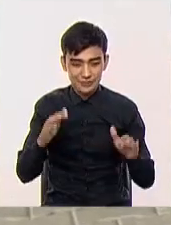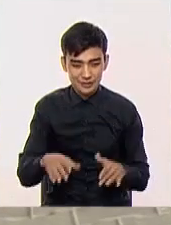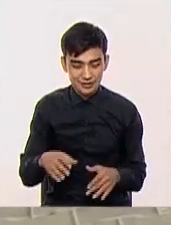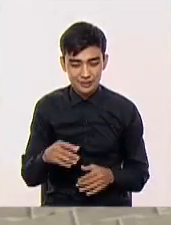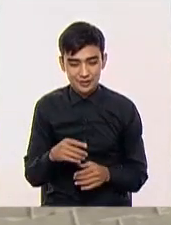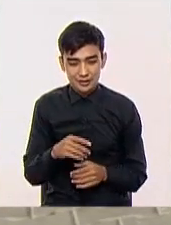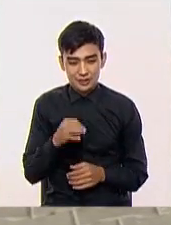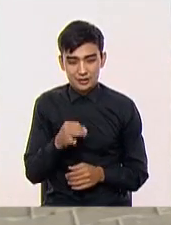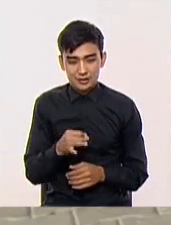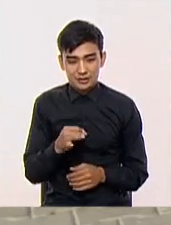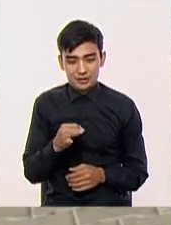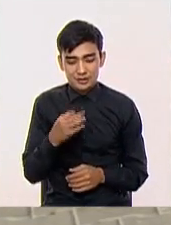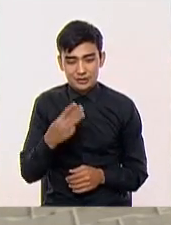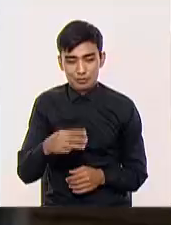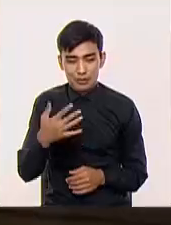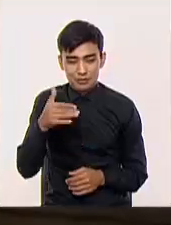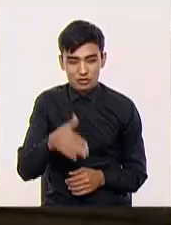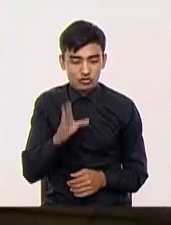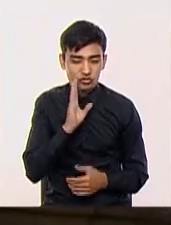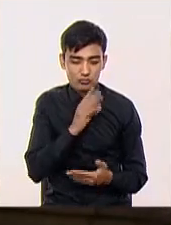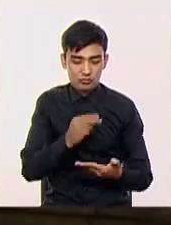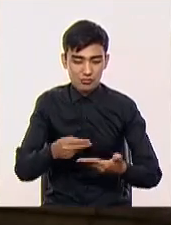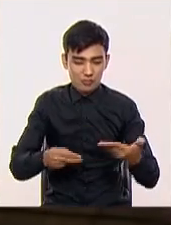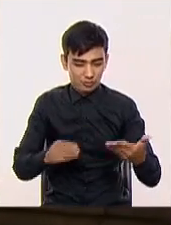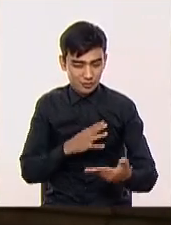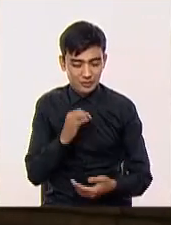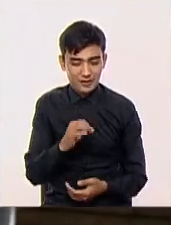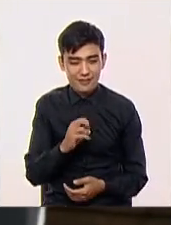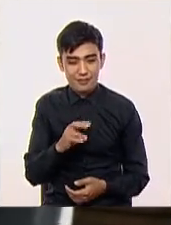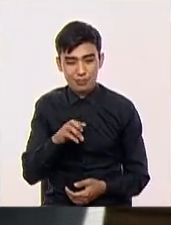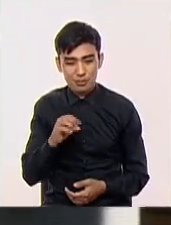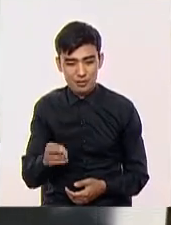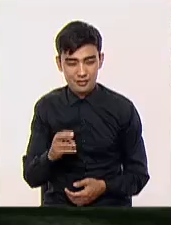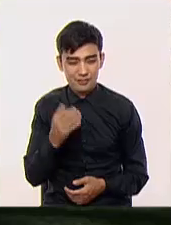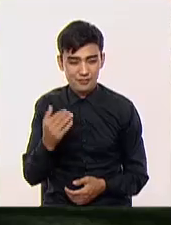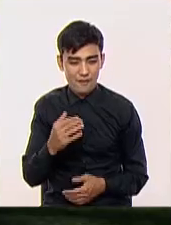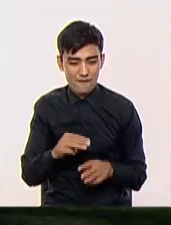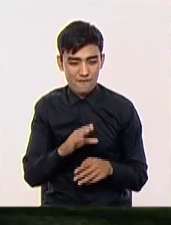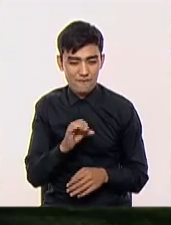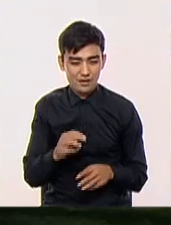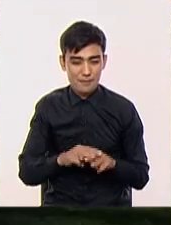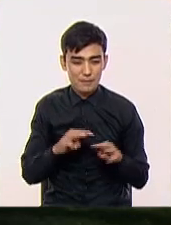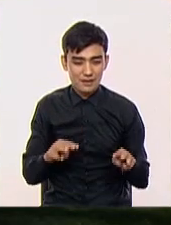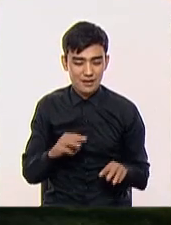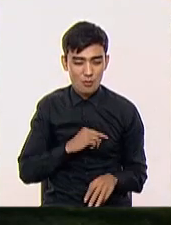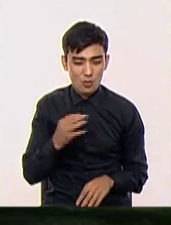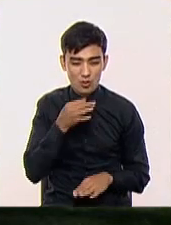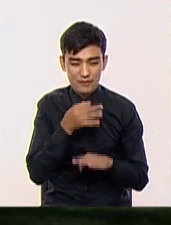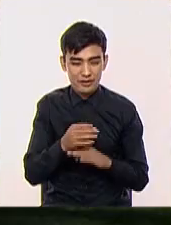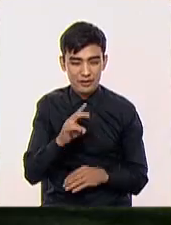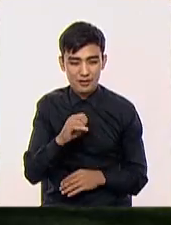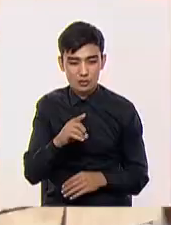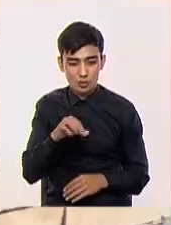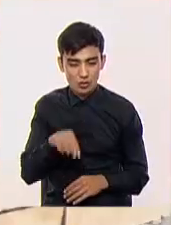бас аяғы 35 мың әйел қол қойған. Ал еңбек және халықты әлеуметтік қорғау вице-министрі Назгүл Сағындықова